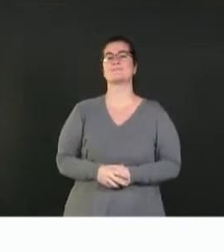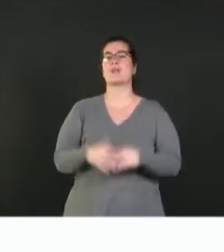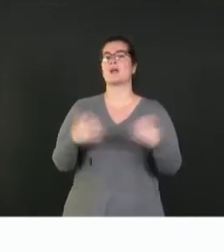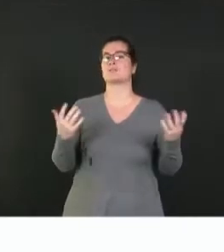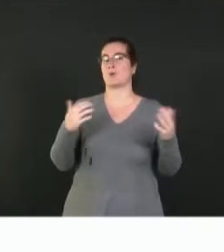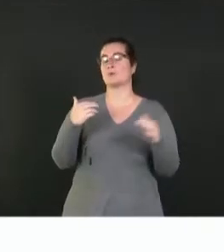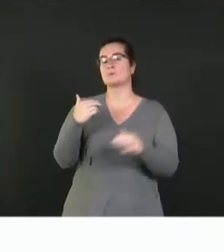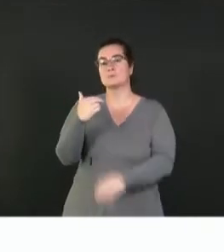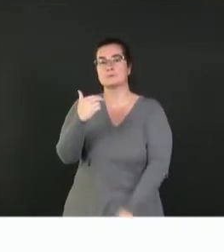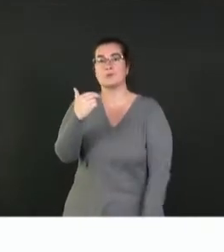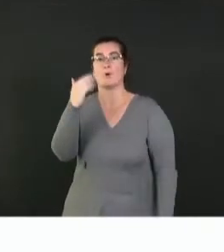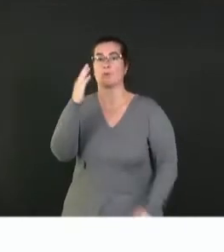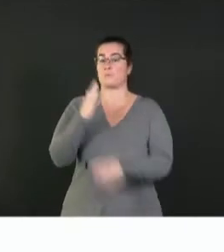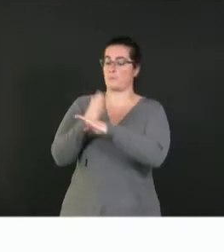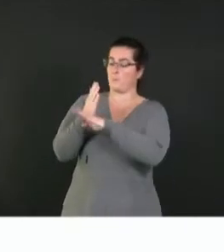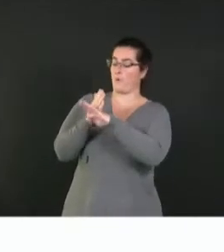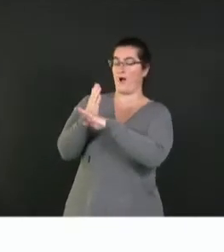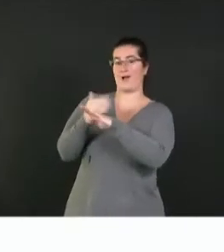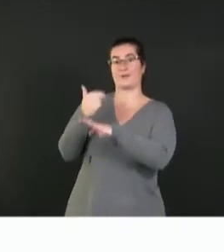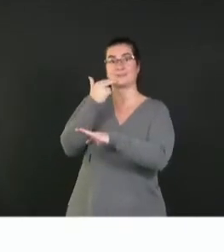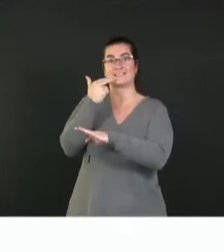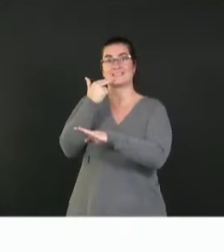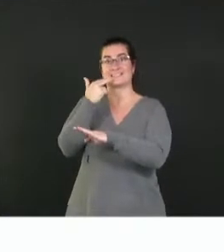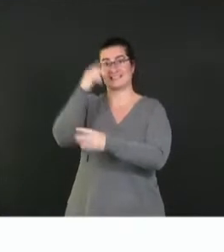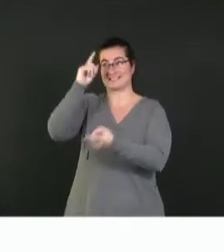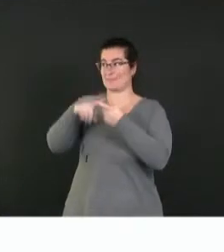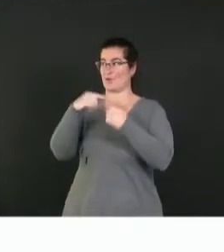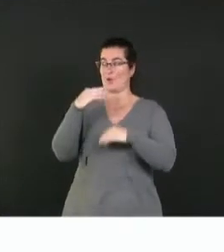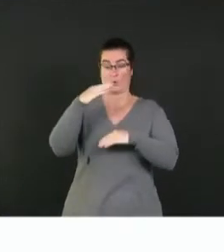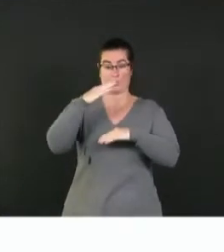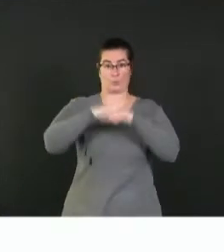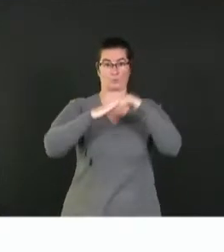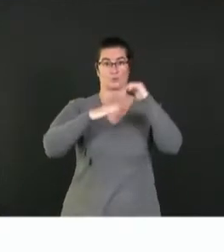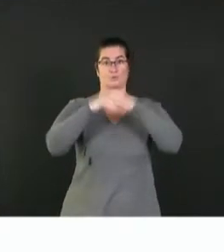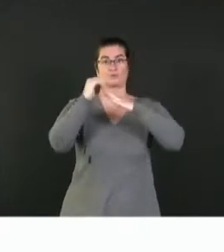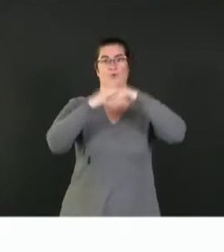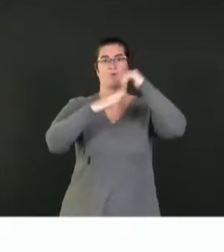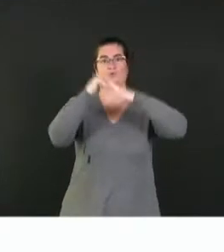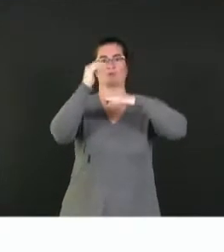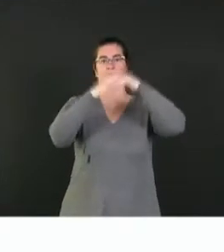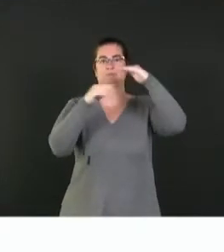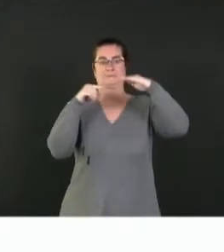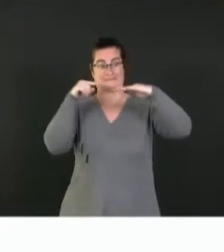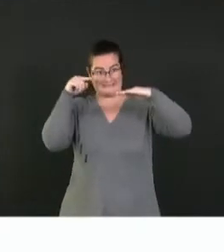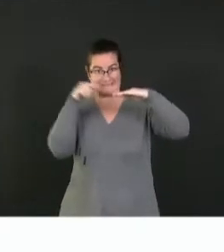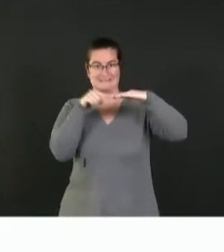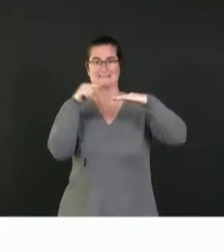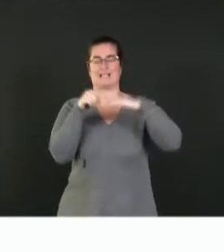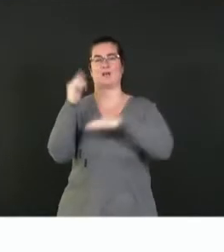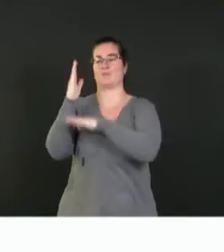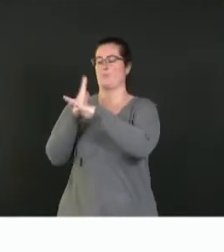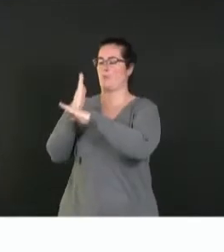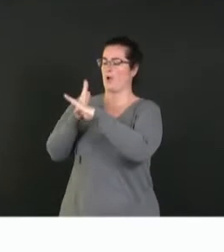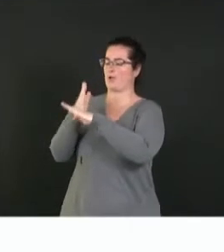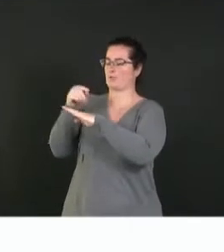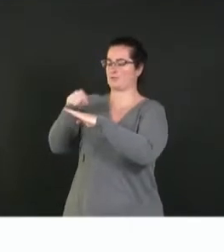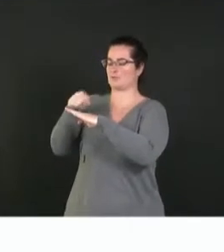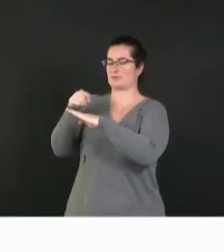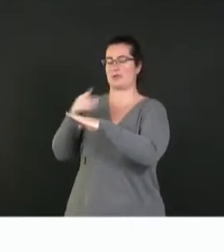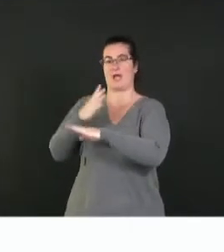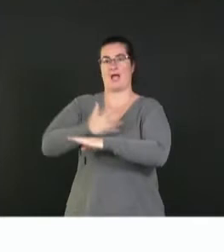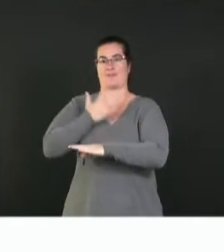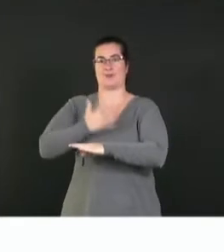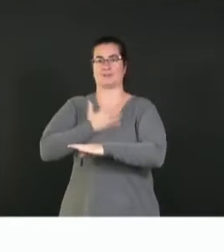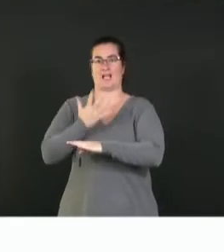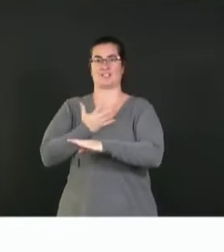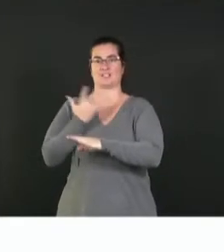du bois comme matériau, notamment matériau de construction, peut vraiment être un facteur pour lutter contre les effets du